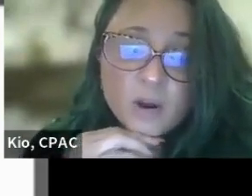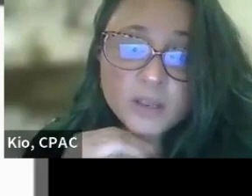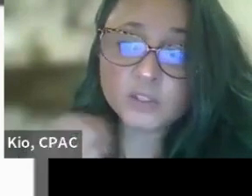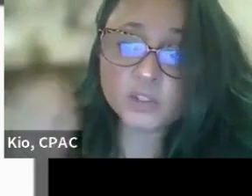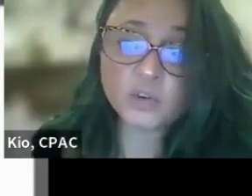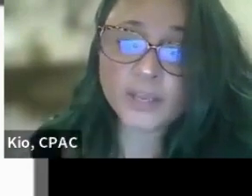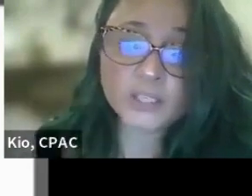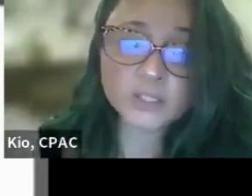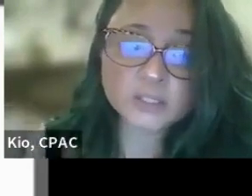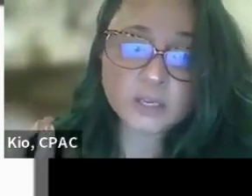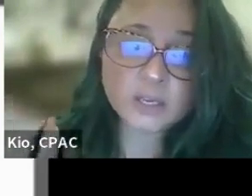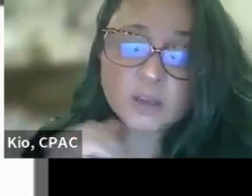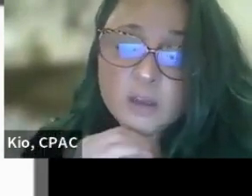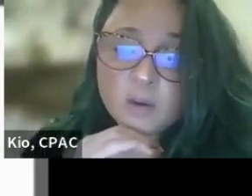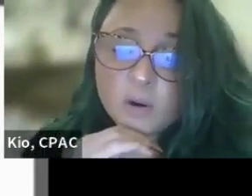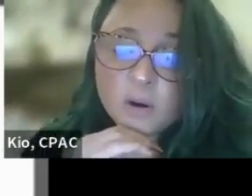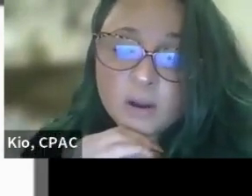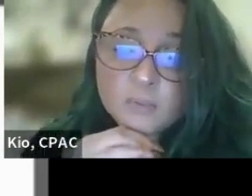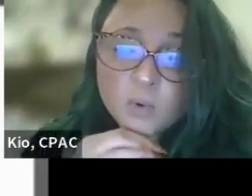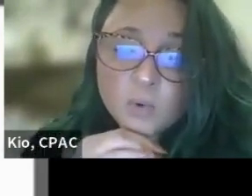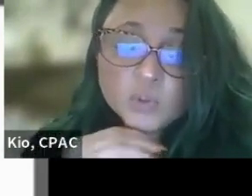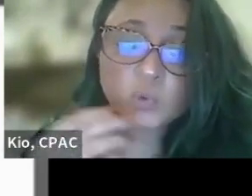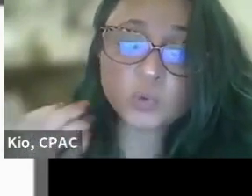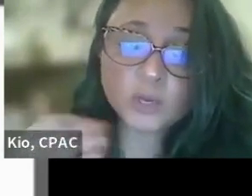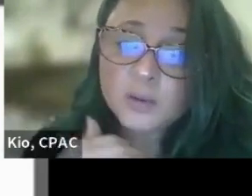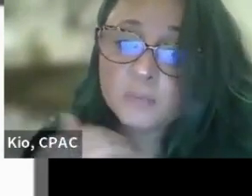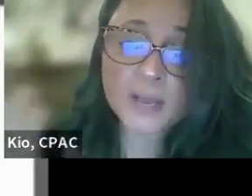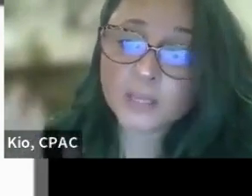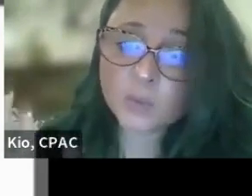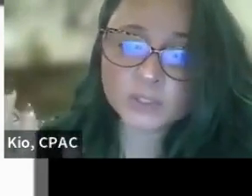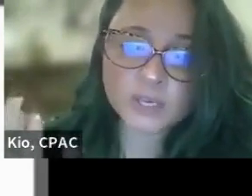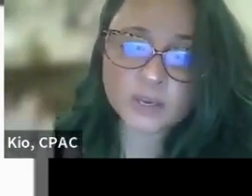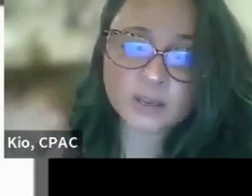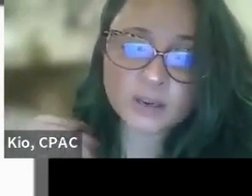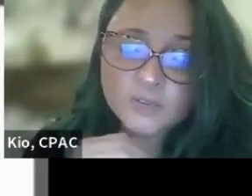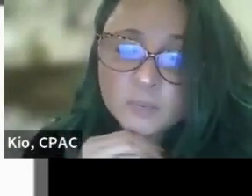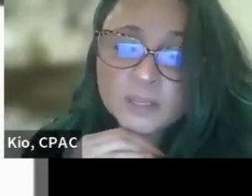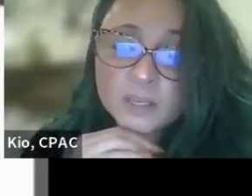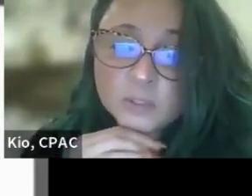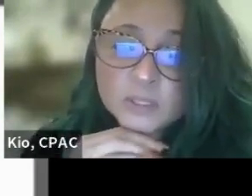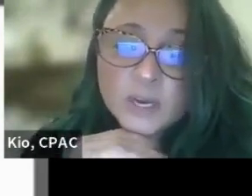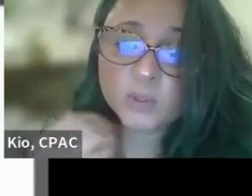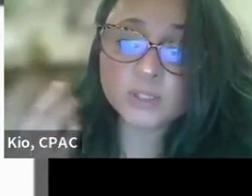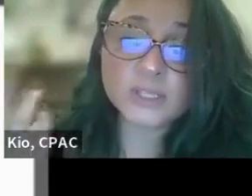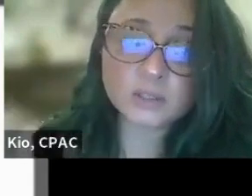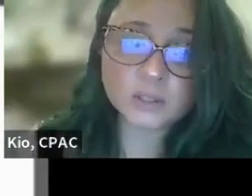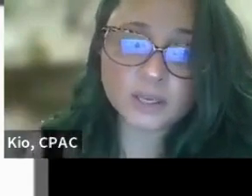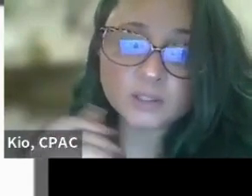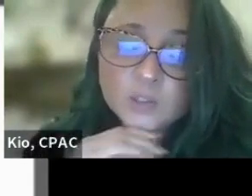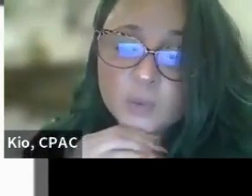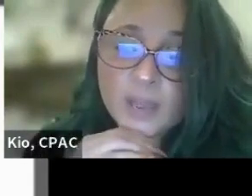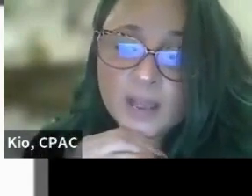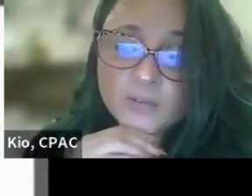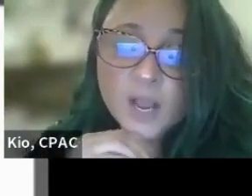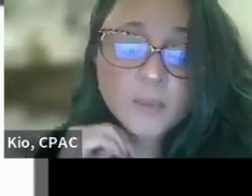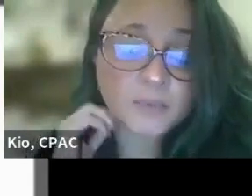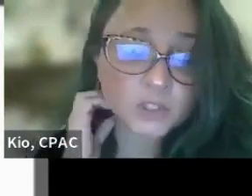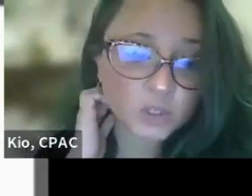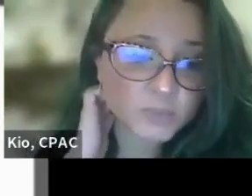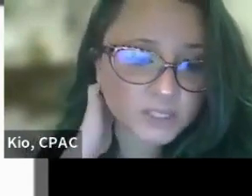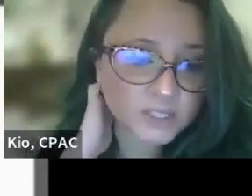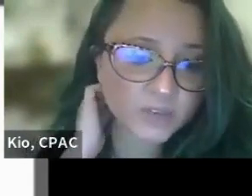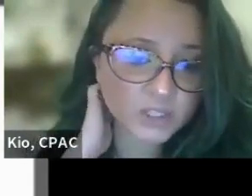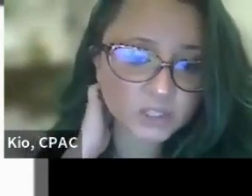我们要看看他们的，了解他们的能力和他们的专业范围在哪，然后